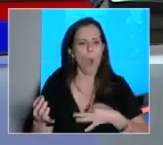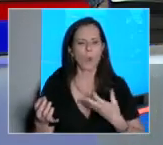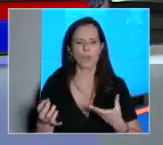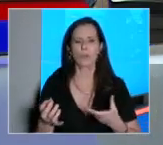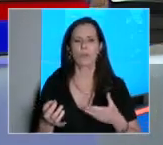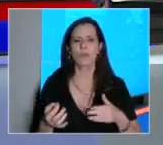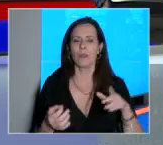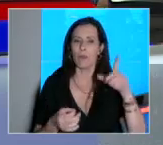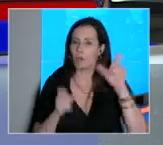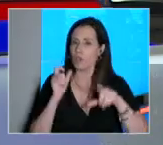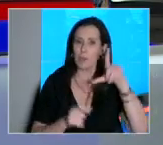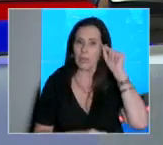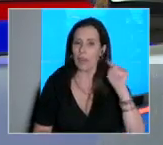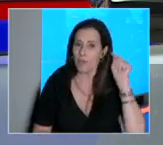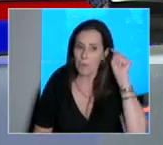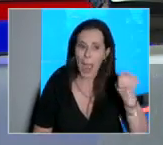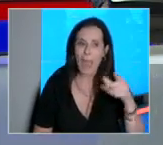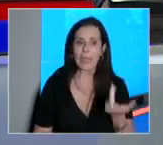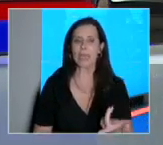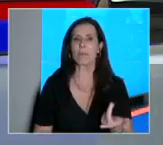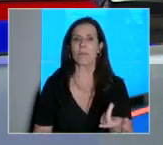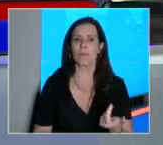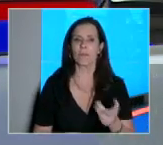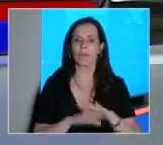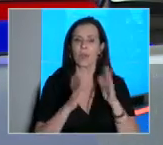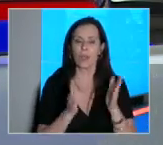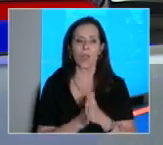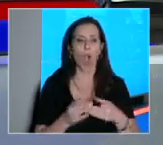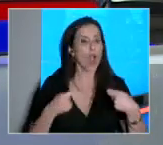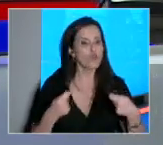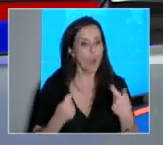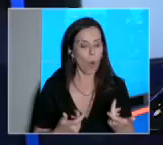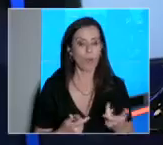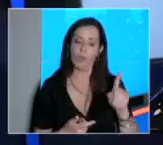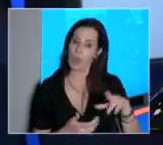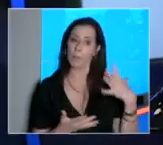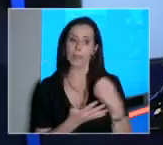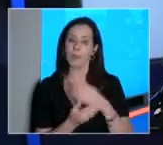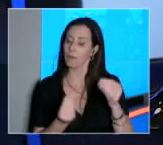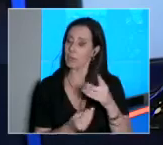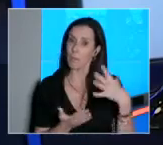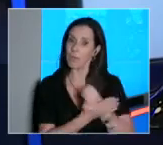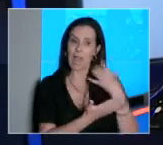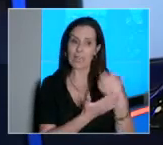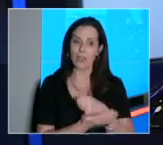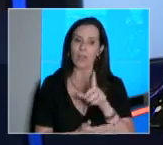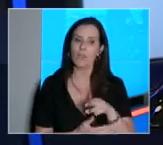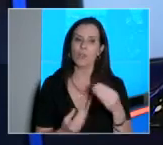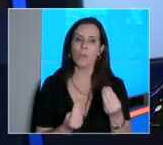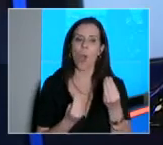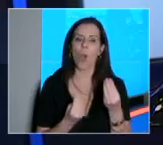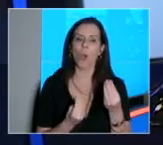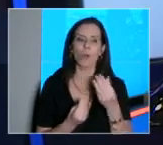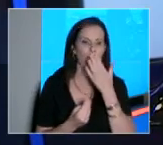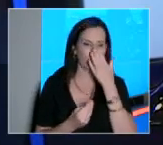חבר'ה בצפון תל אביב באים... הבית ספר במוסררה. כן, כל האקדמיות שפתחו... זה גם הצלחה, הדברים האלה הם הצלחה, אבל יש פה ניחוס,